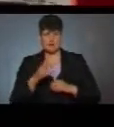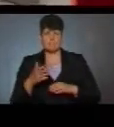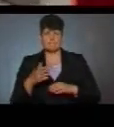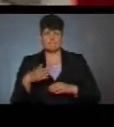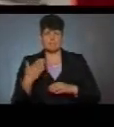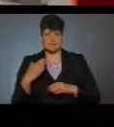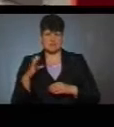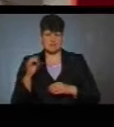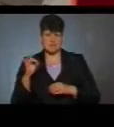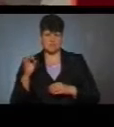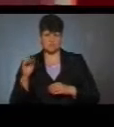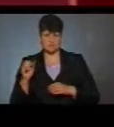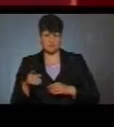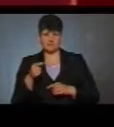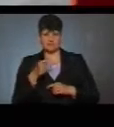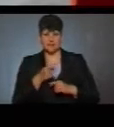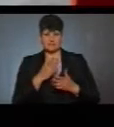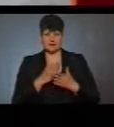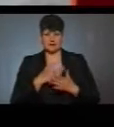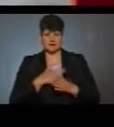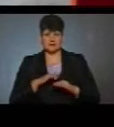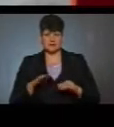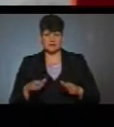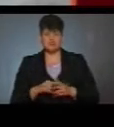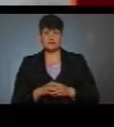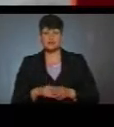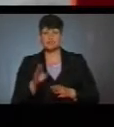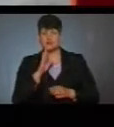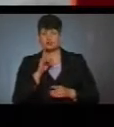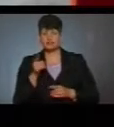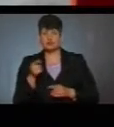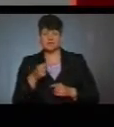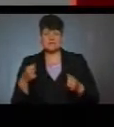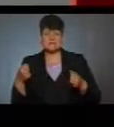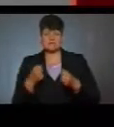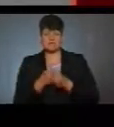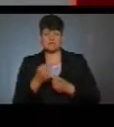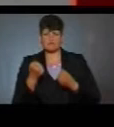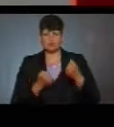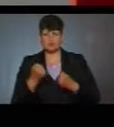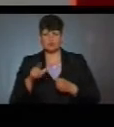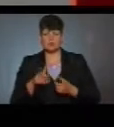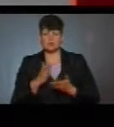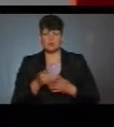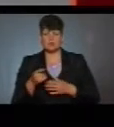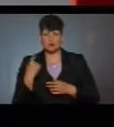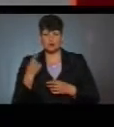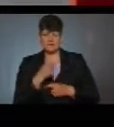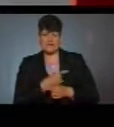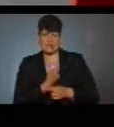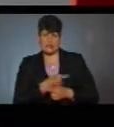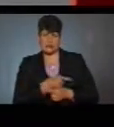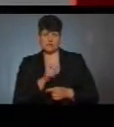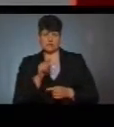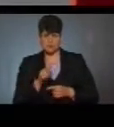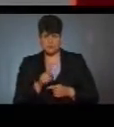наші діти, а не якийсь там русський мір. Жінка, яку в Тернополі збив автомобіль, перебуває в Тернопільській обласній університетській лікарні.